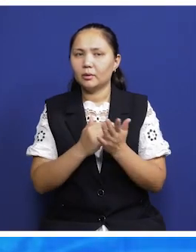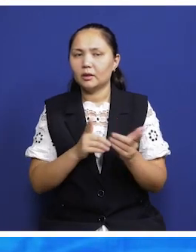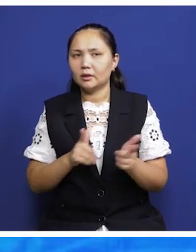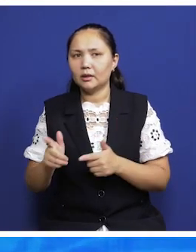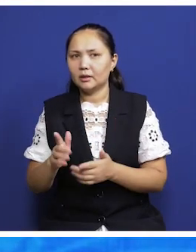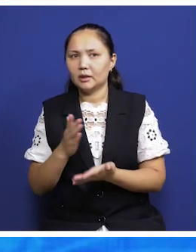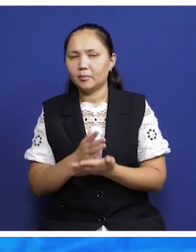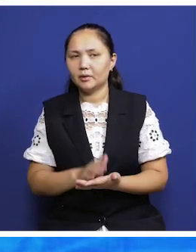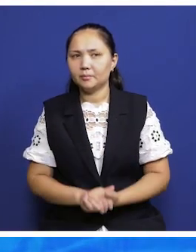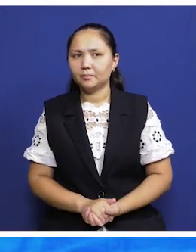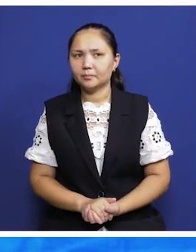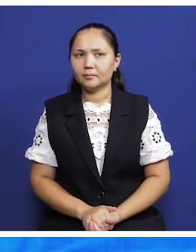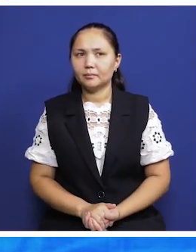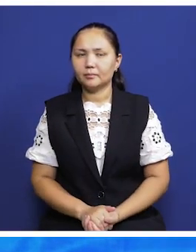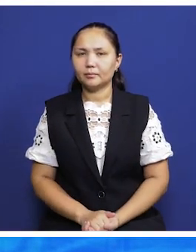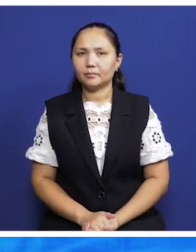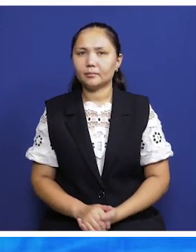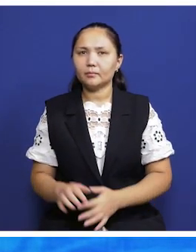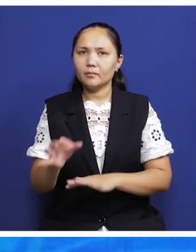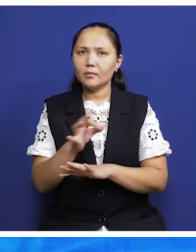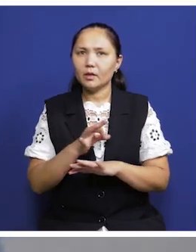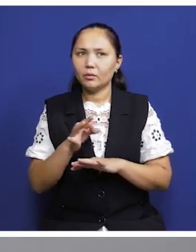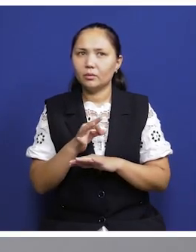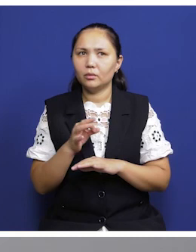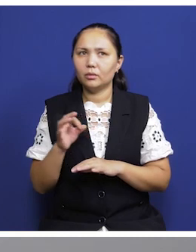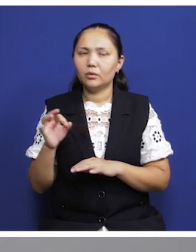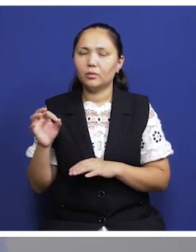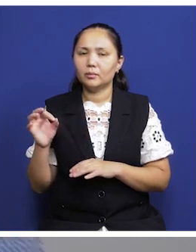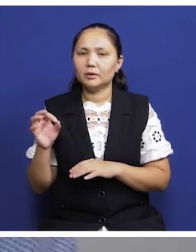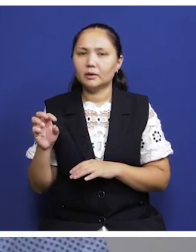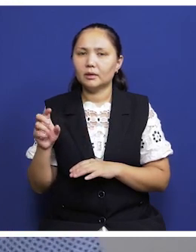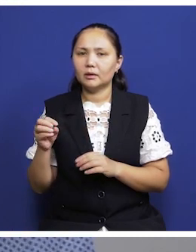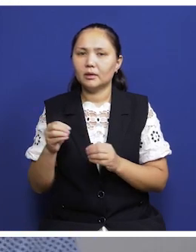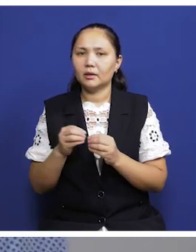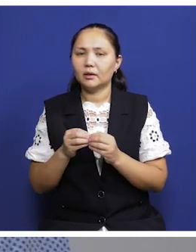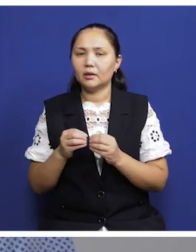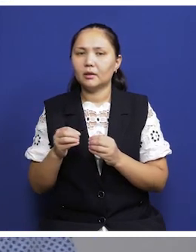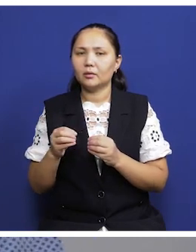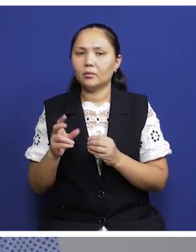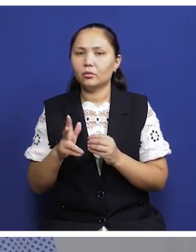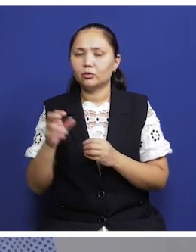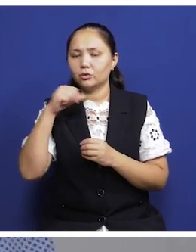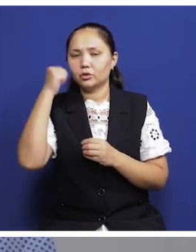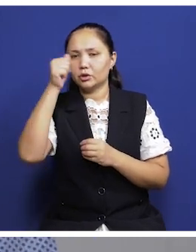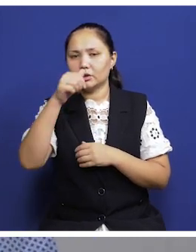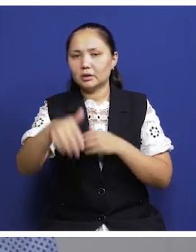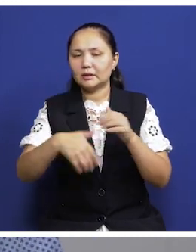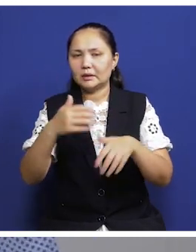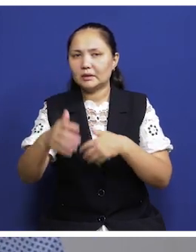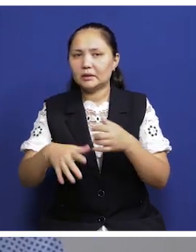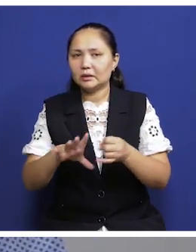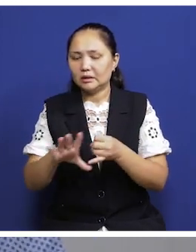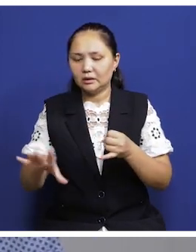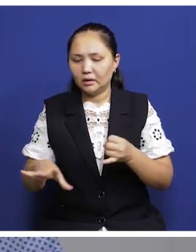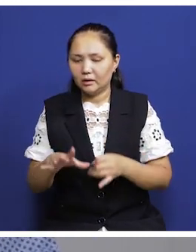болады. Отырар елді мекенінде 2010 жылы скважина қазылып, жер асты суын